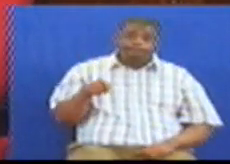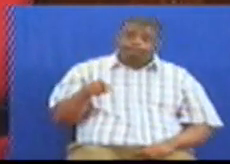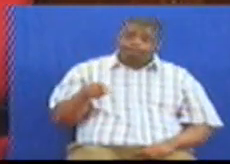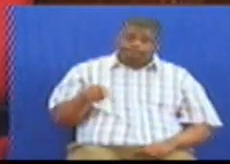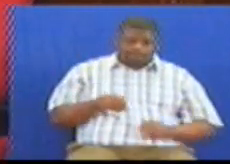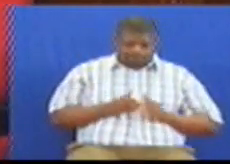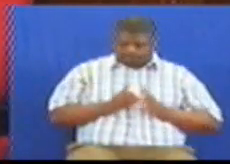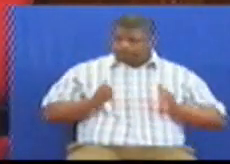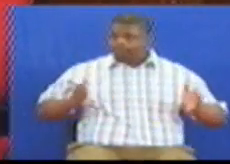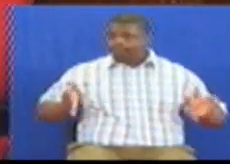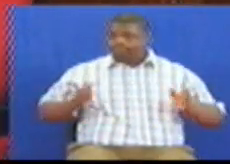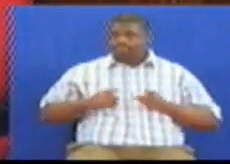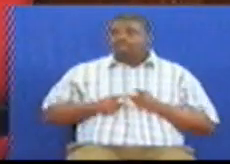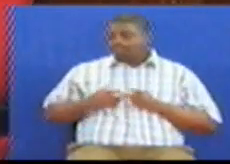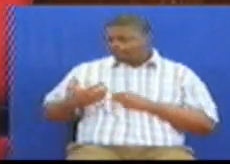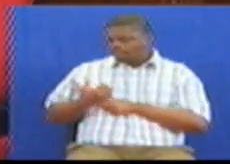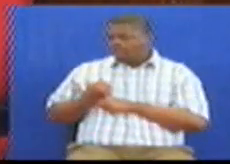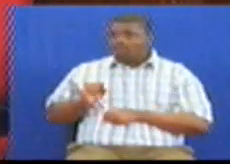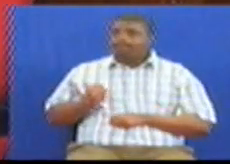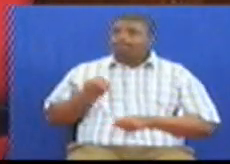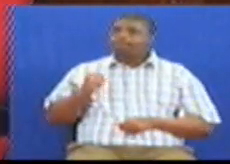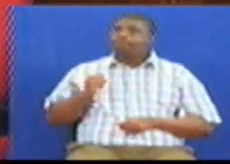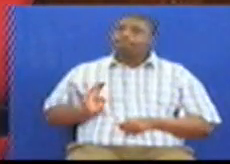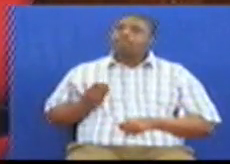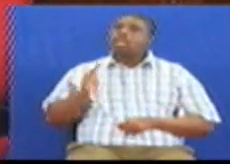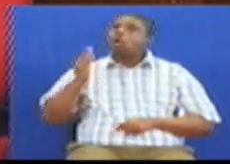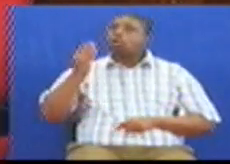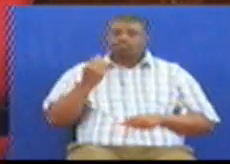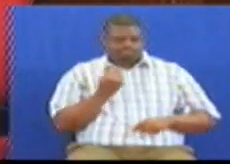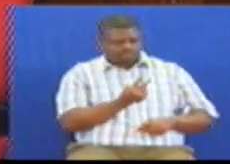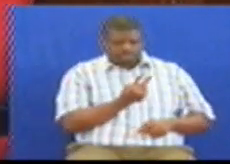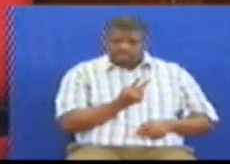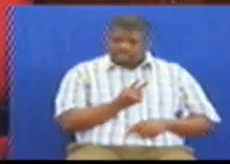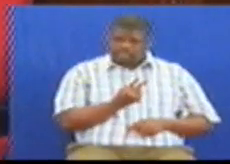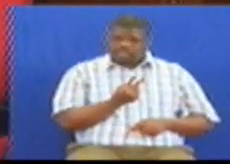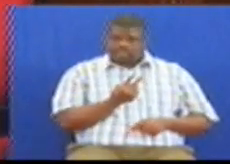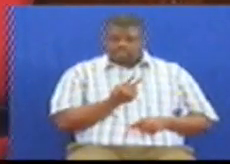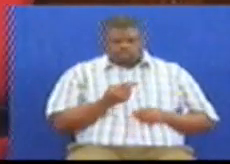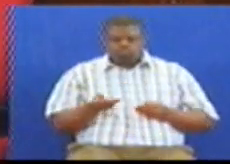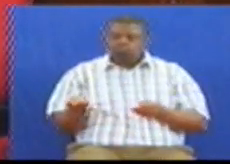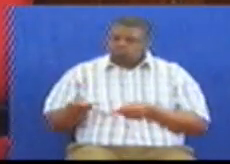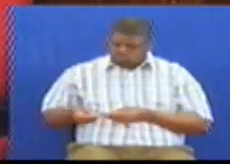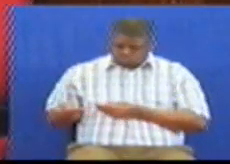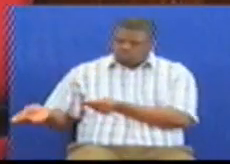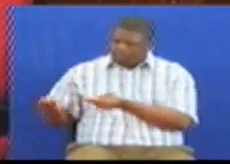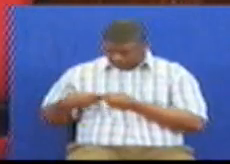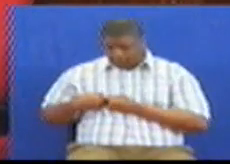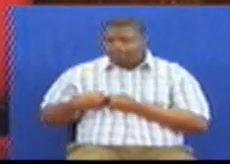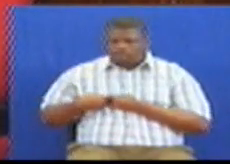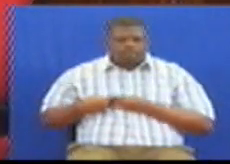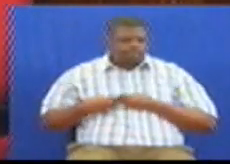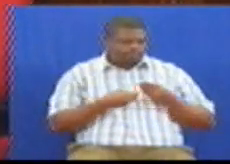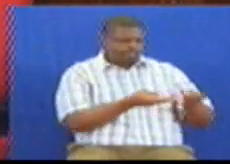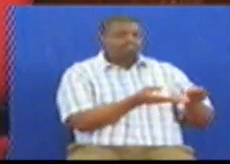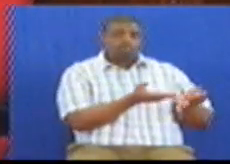upande wa elimu tumepata bilioni 2, tumeletewa kwa maana ya jumla kwa maana ya